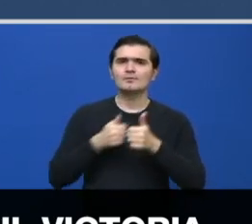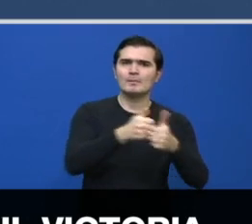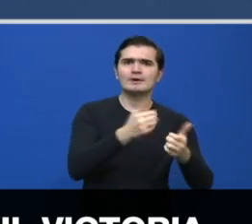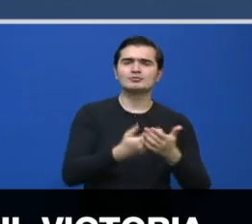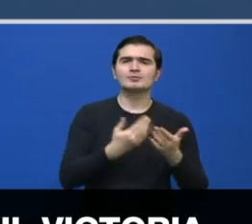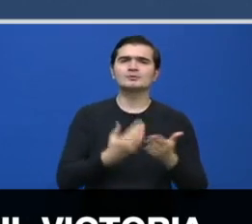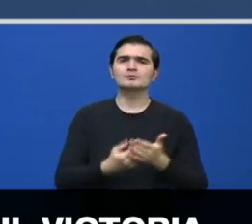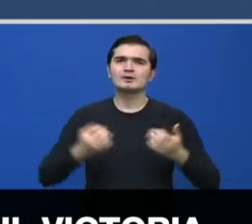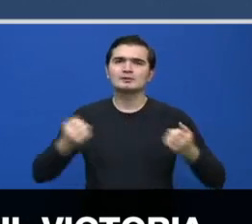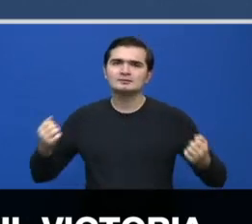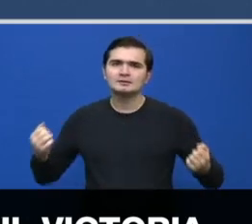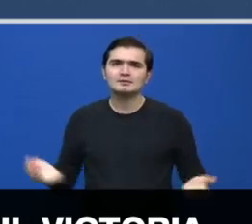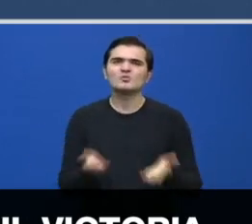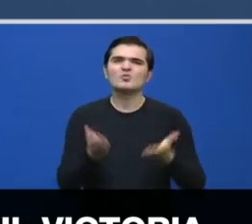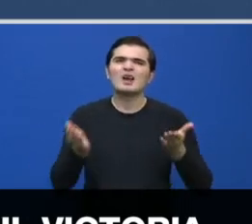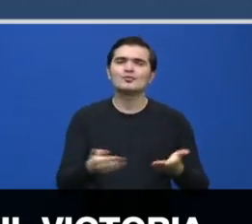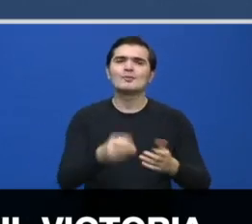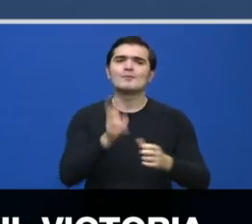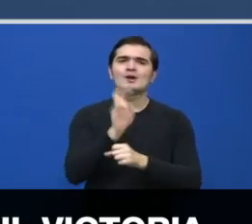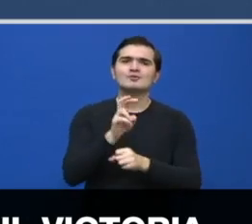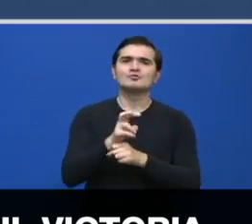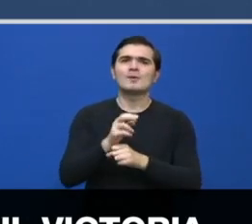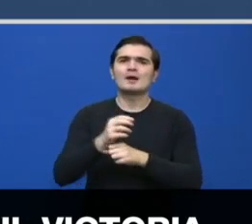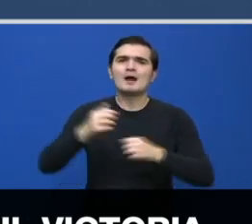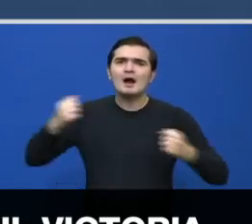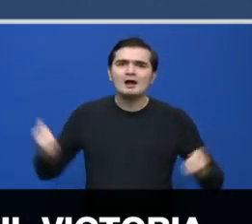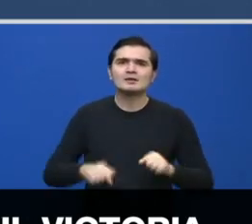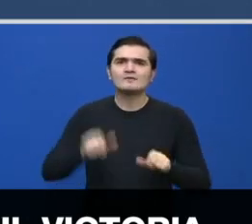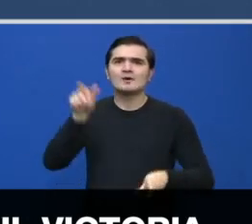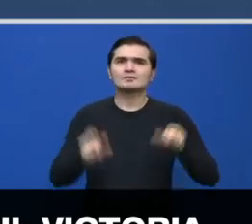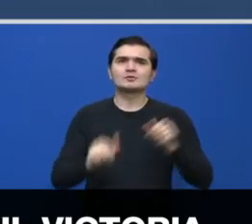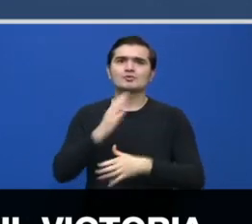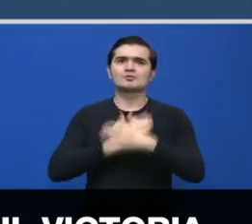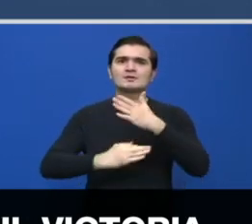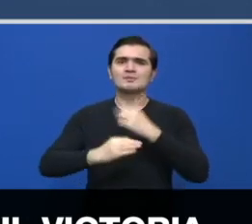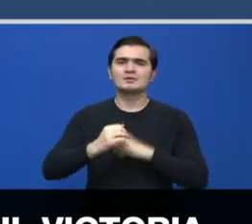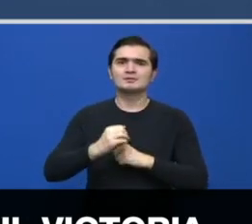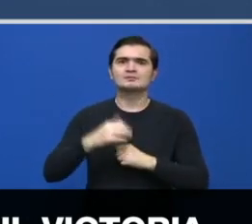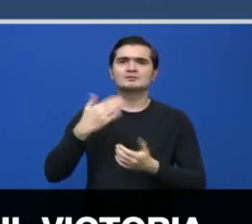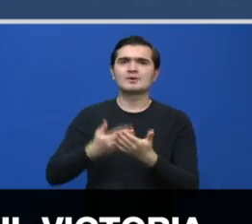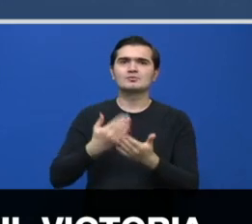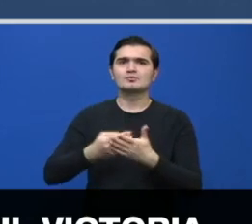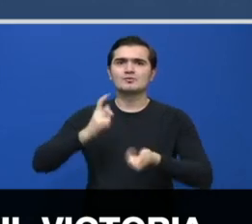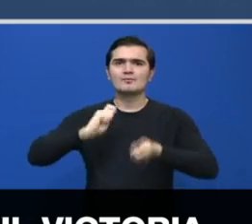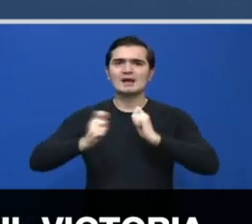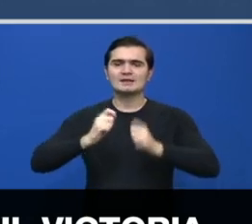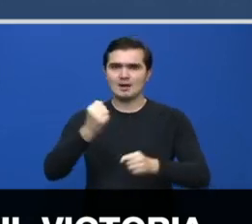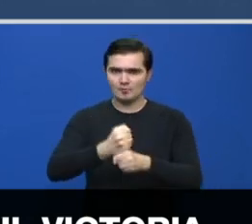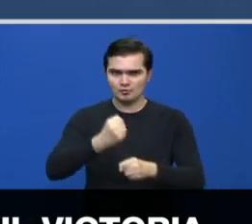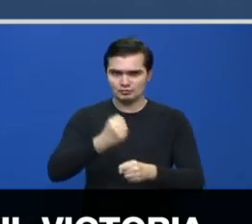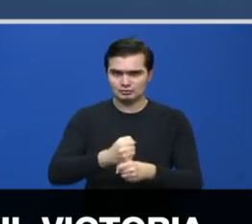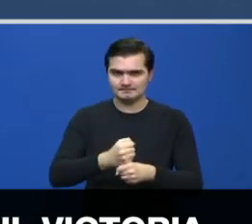stimularea participării active a persoanelor cu dizabilități în cadrul pieței muncii, dar